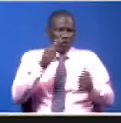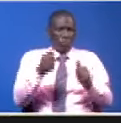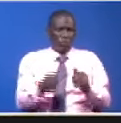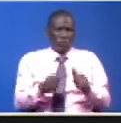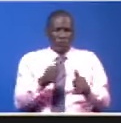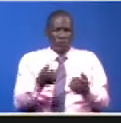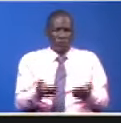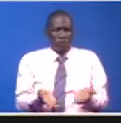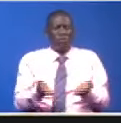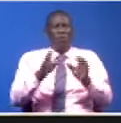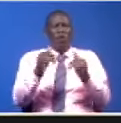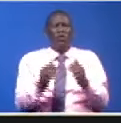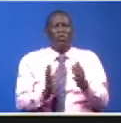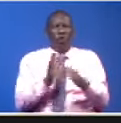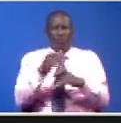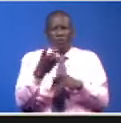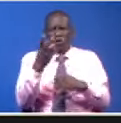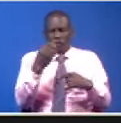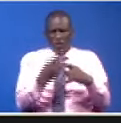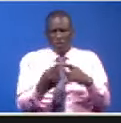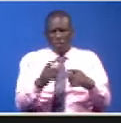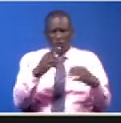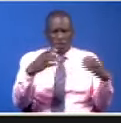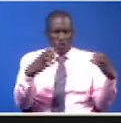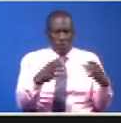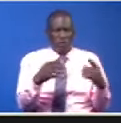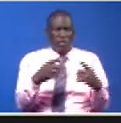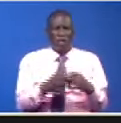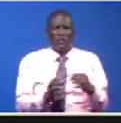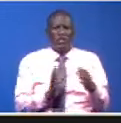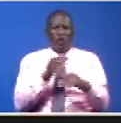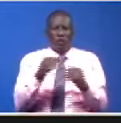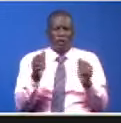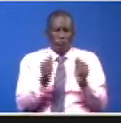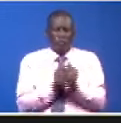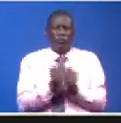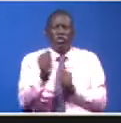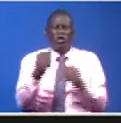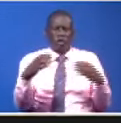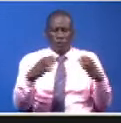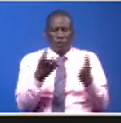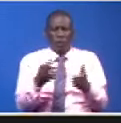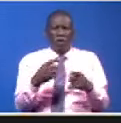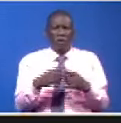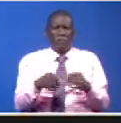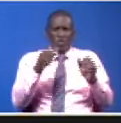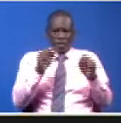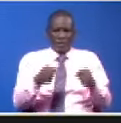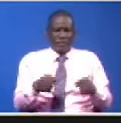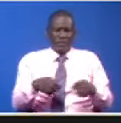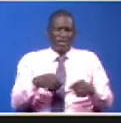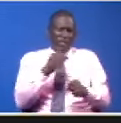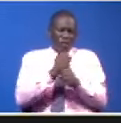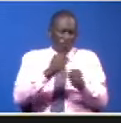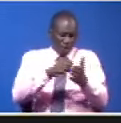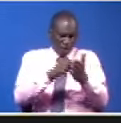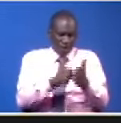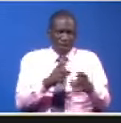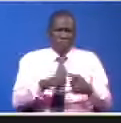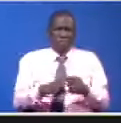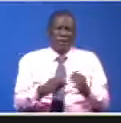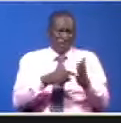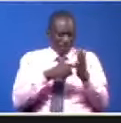Ni mchezo ambao umepiga hatua kwa zaidi ya miaka 20 kutoka timu moja hadi zaidi ya timu 15. Lakini licha juhudi